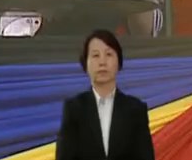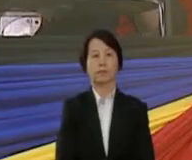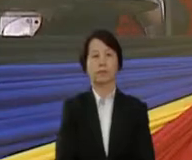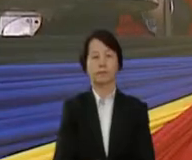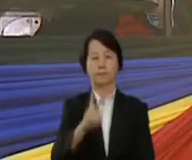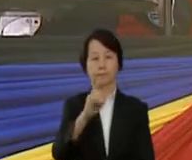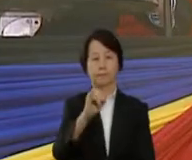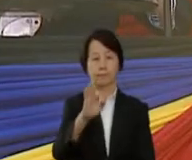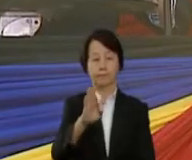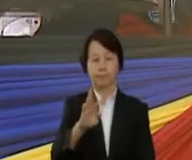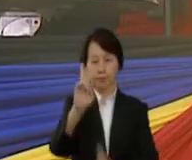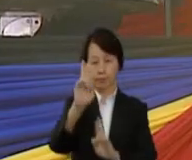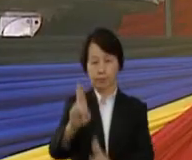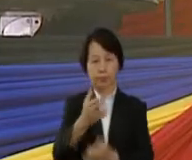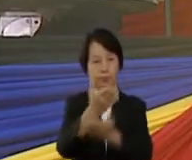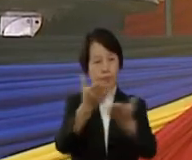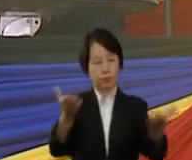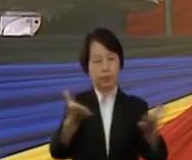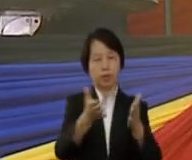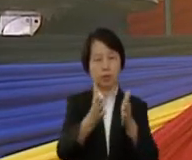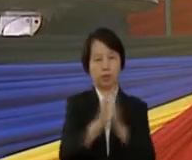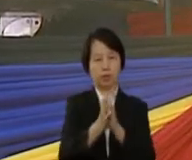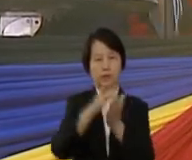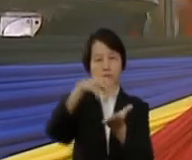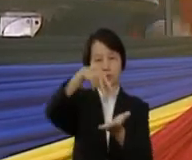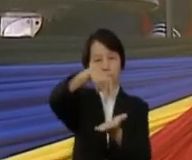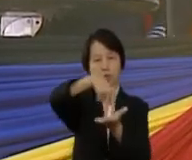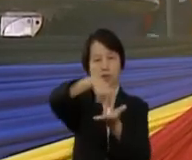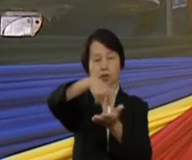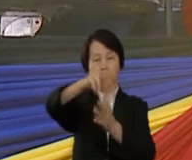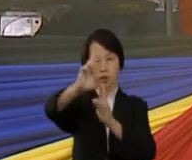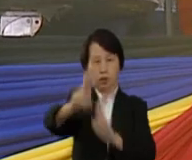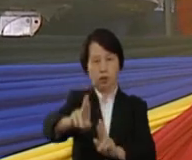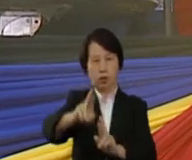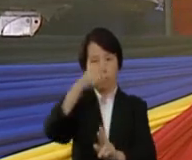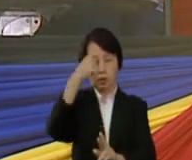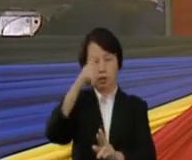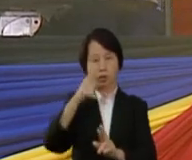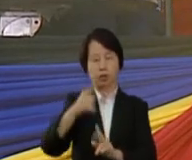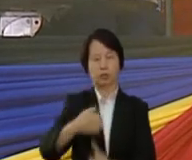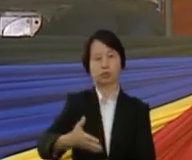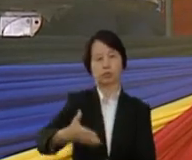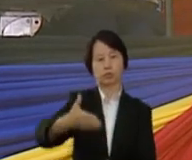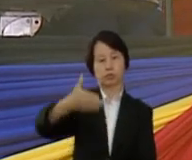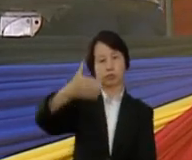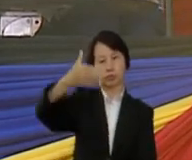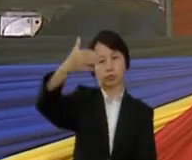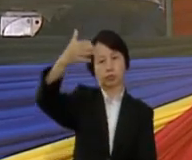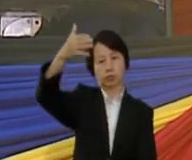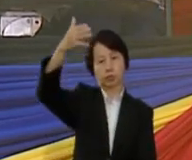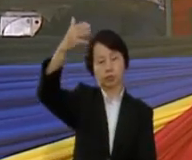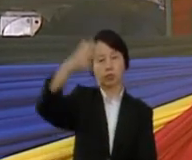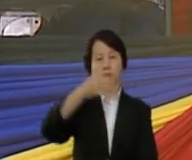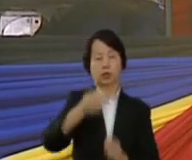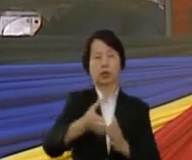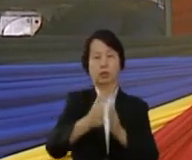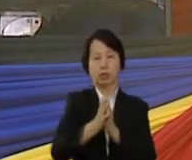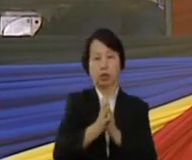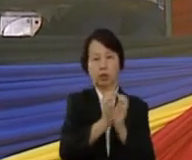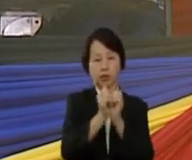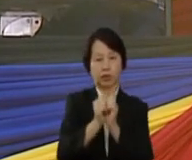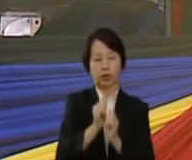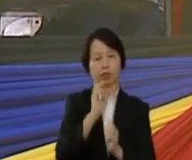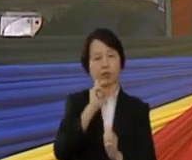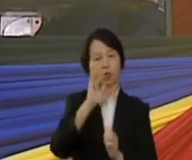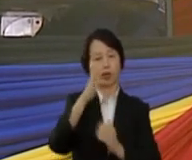Dev-dev kehormat dan hadirin sekalian dipohon untuk berdiri hormat bagi acara menaikkan jalur gemilang dan dimohon untuk sama-sama